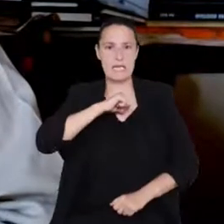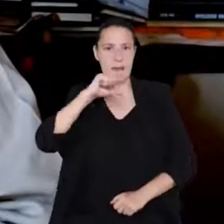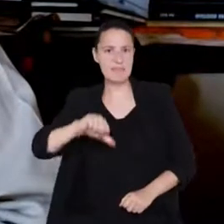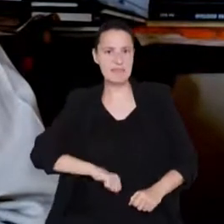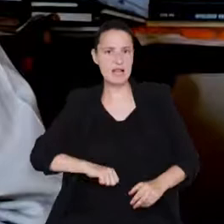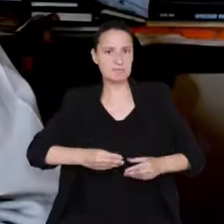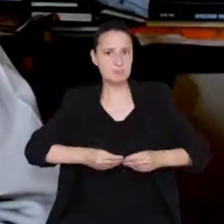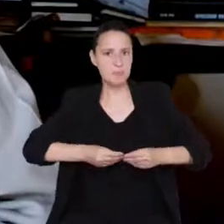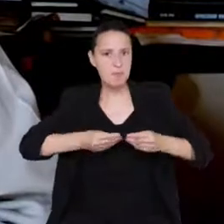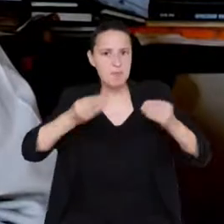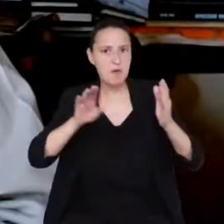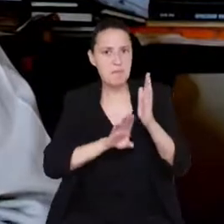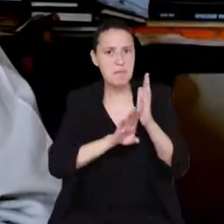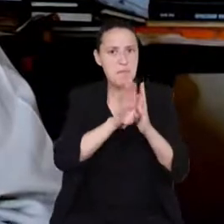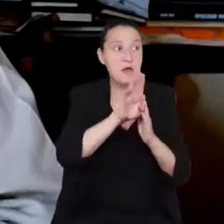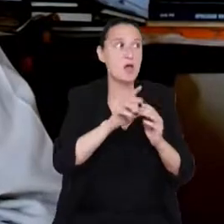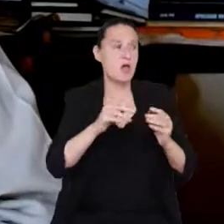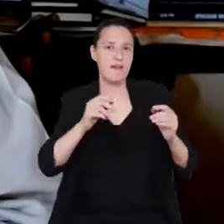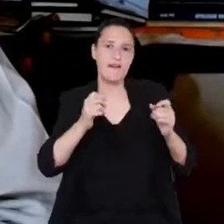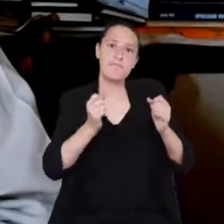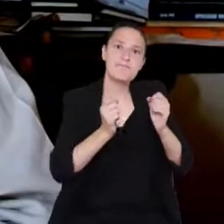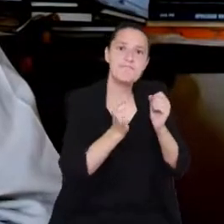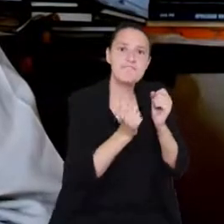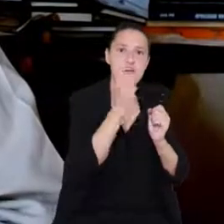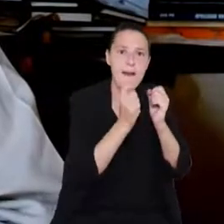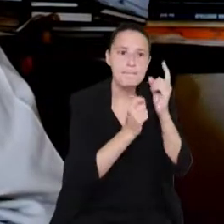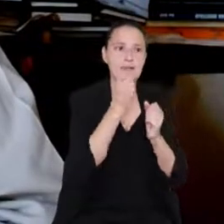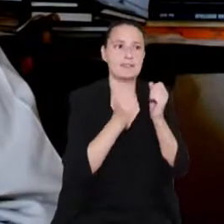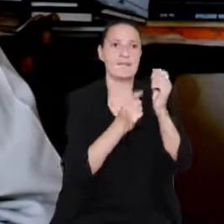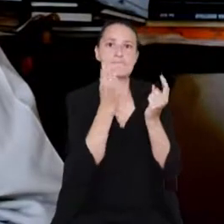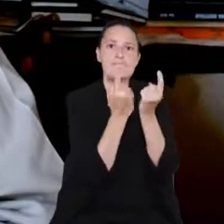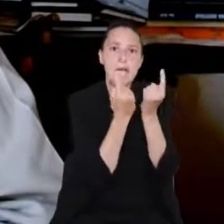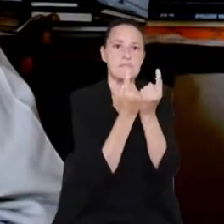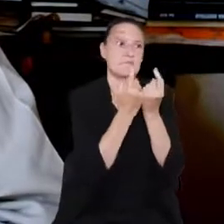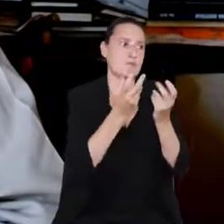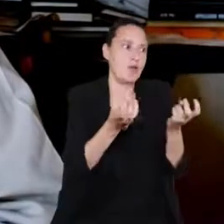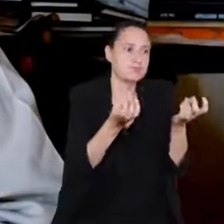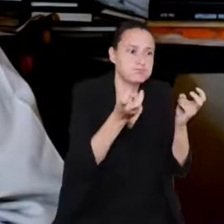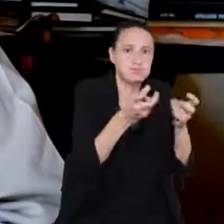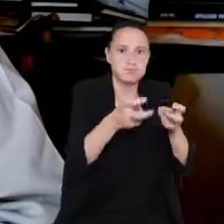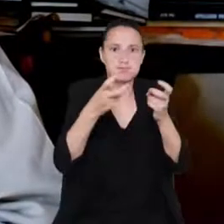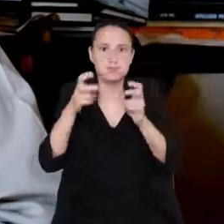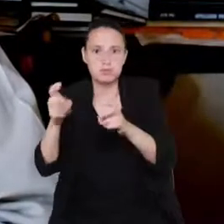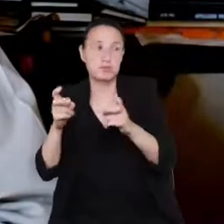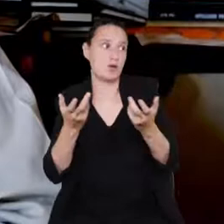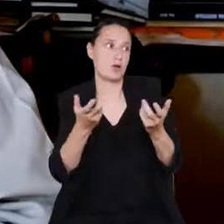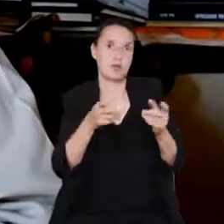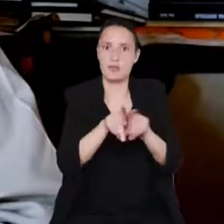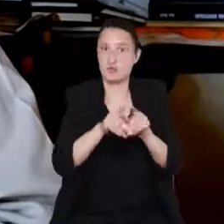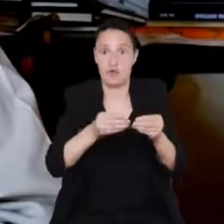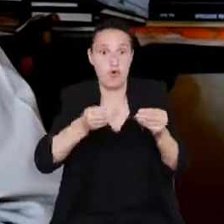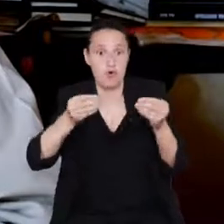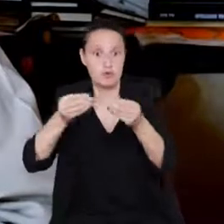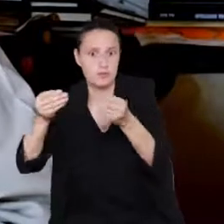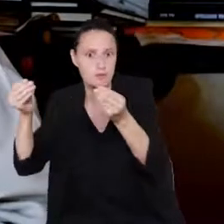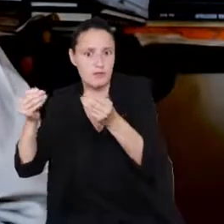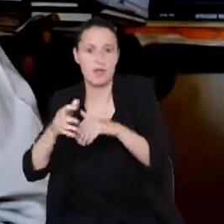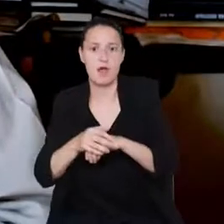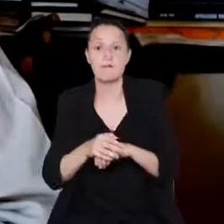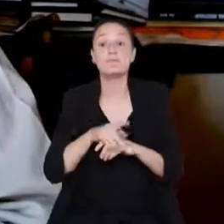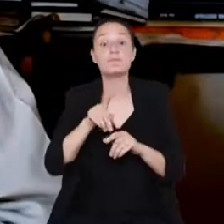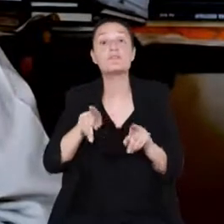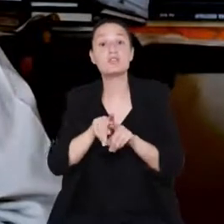się wielkie fabryki, no one właśnie nie tyle się tworzą, co jakby się rozwijają. Głównie w